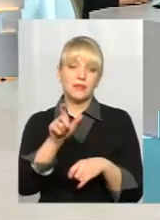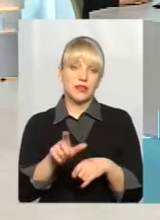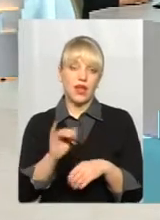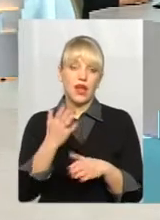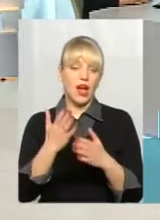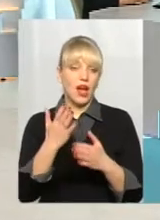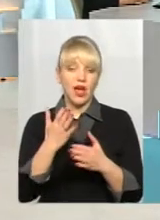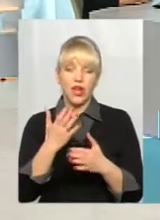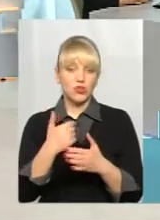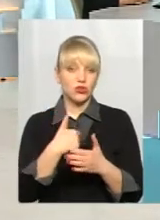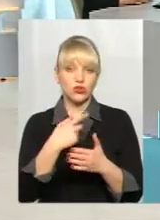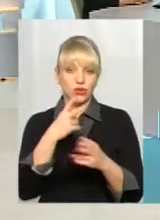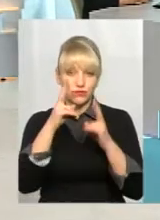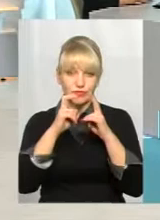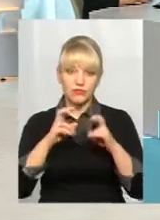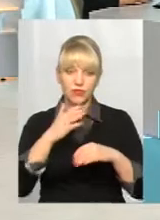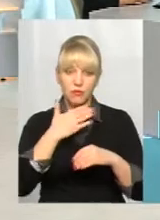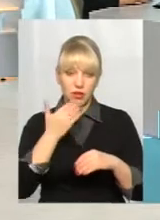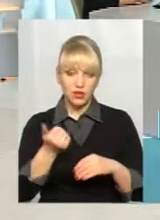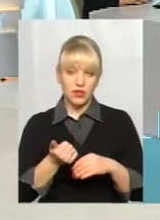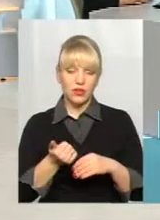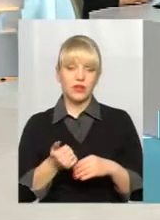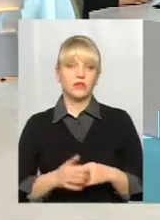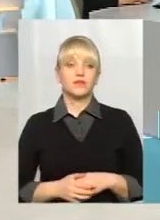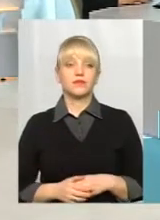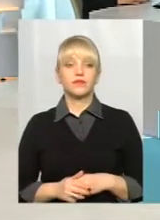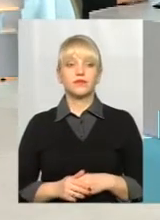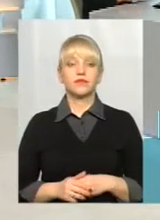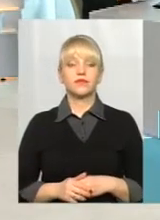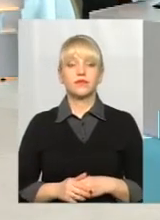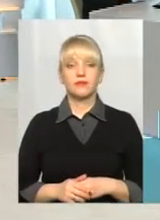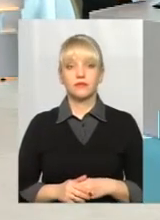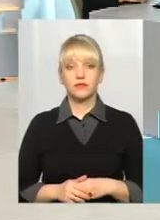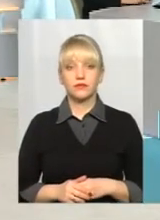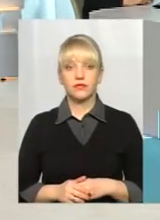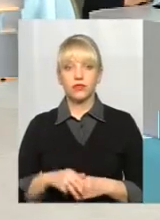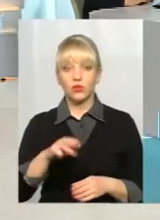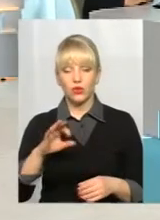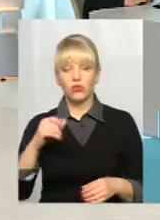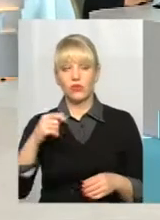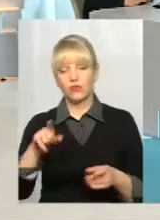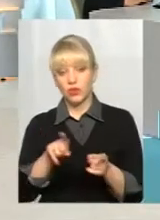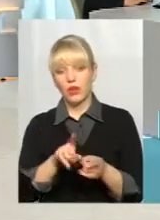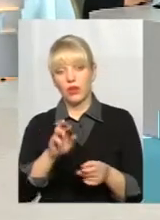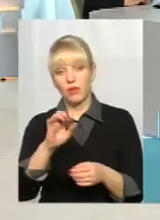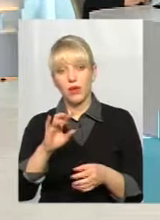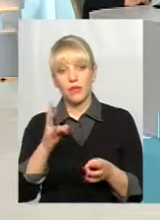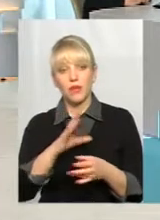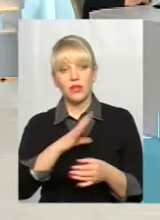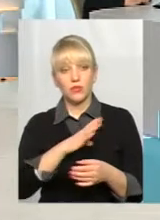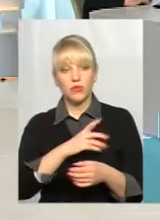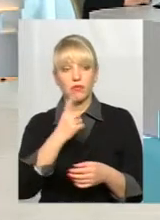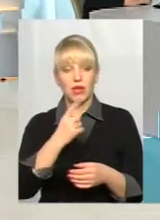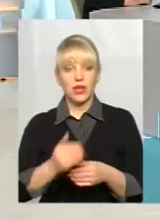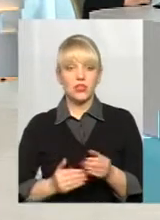не заглянув, мені попадались такі проекти, я їх розглядав. От. То от така мала бути перший